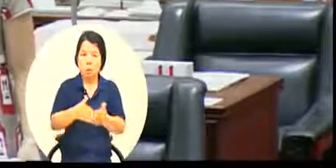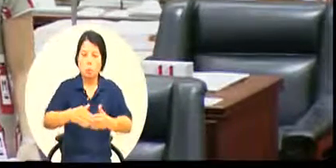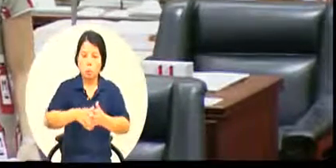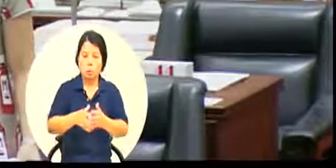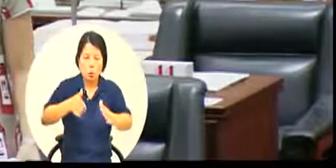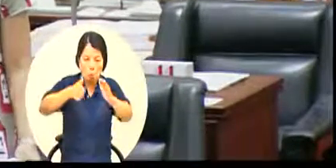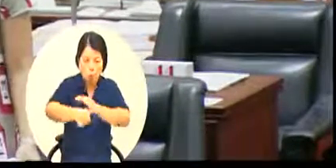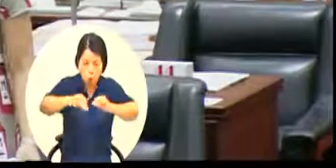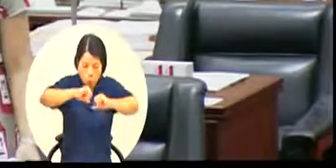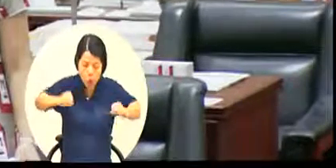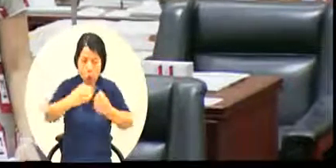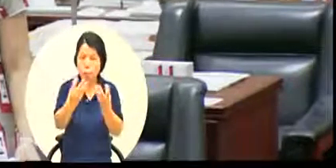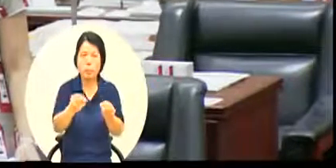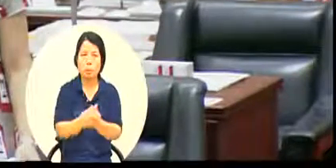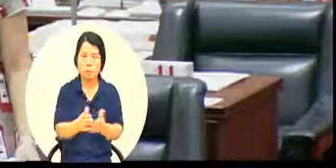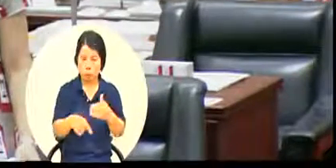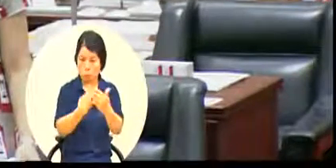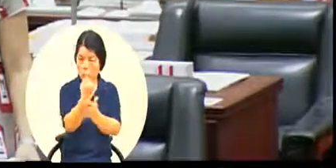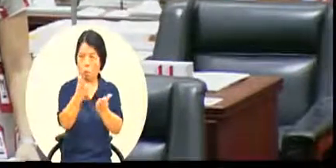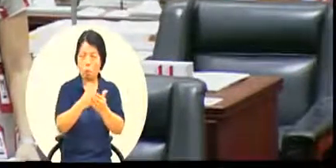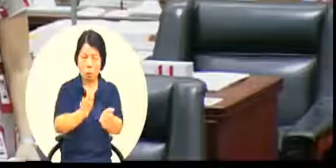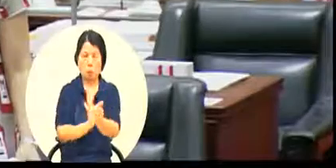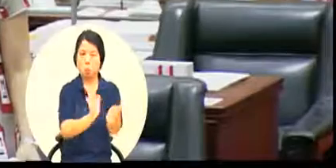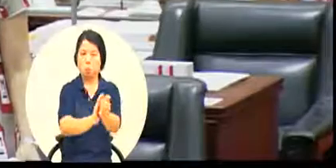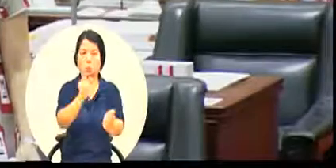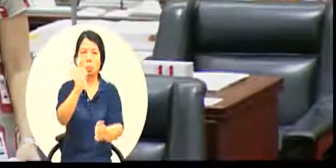因，但是只知道要叫他们走。